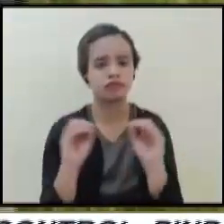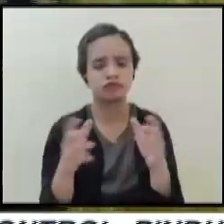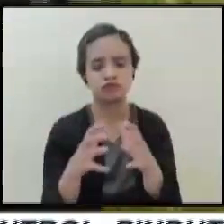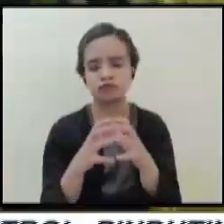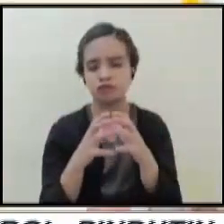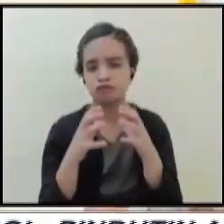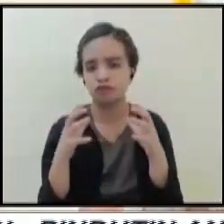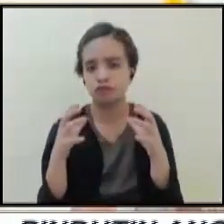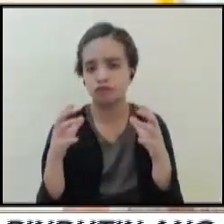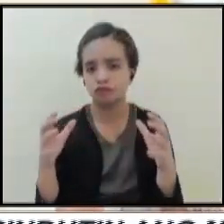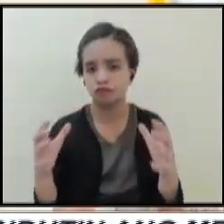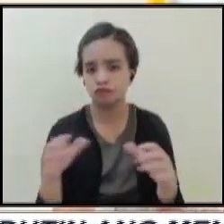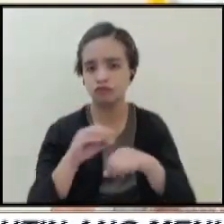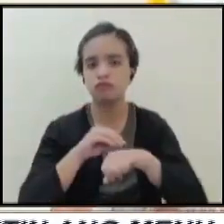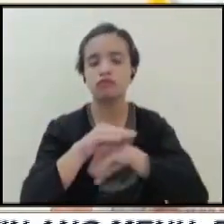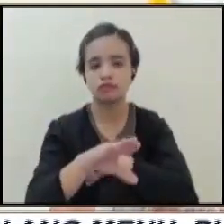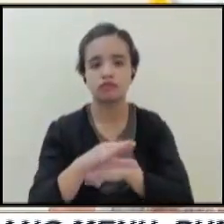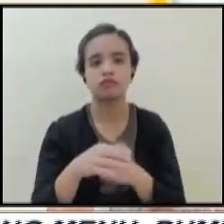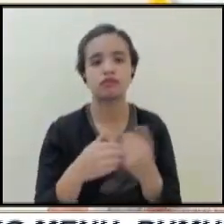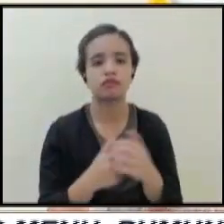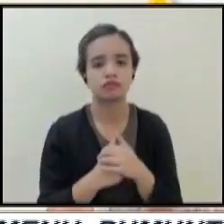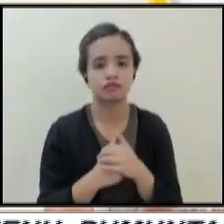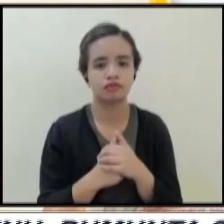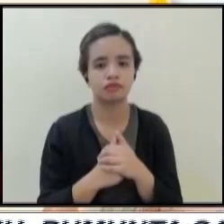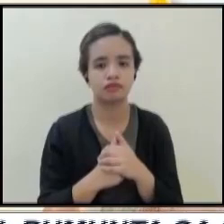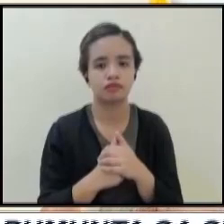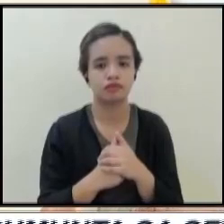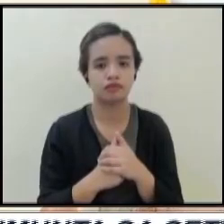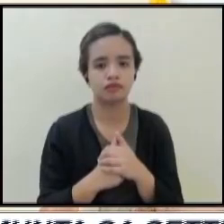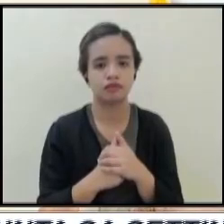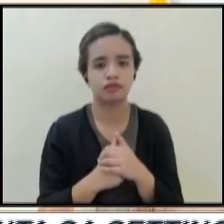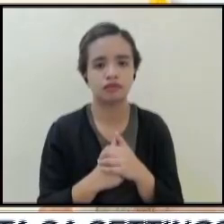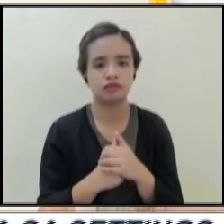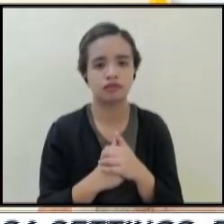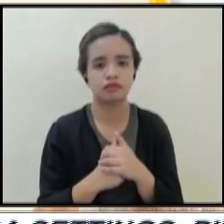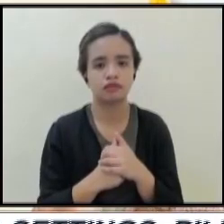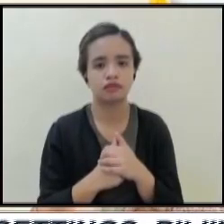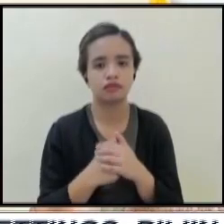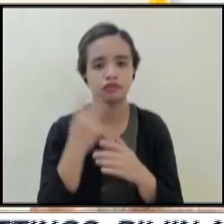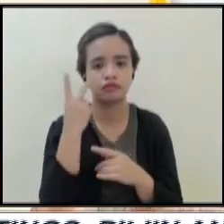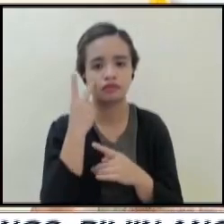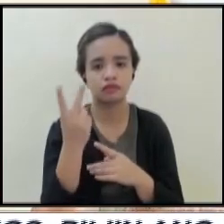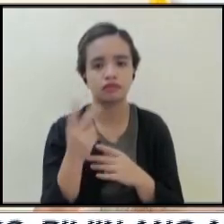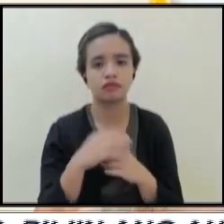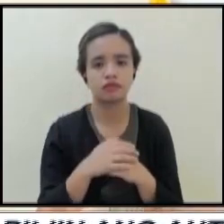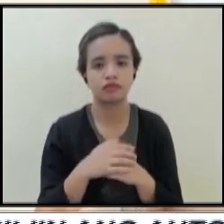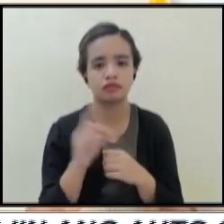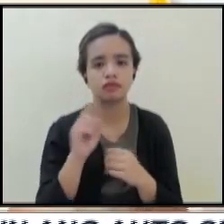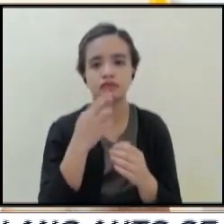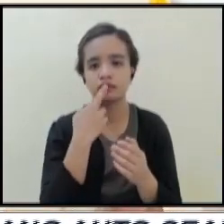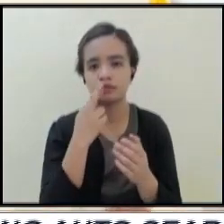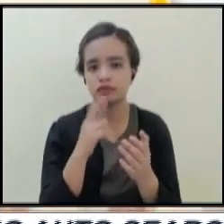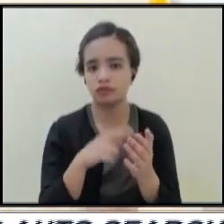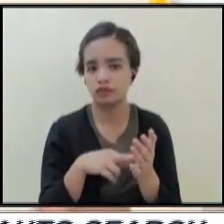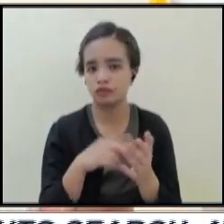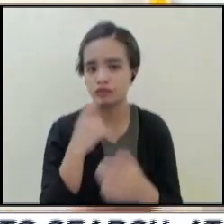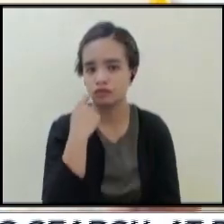produksyon ng palay. Ito na siguro yung mga huling papasok ng mga report and hopefully